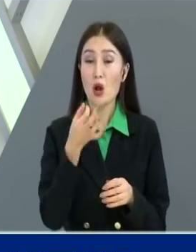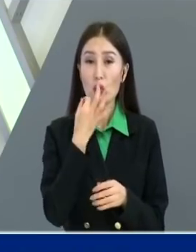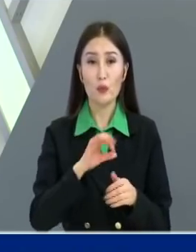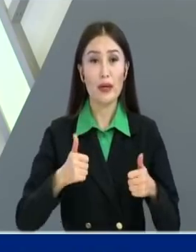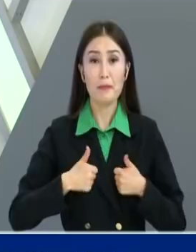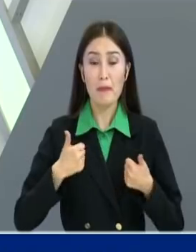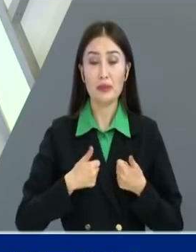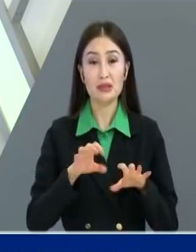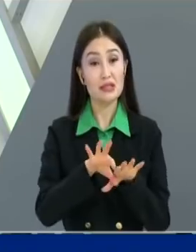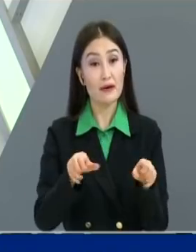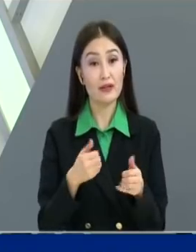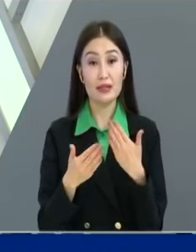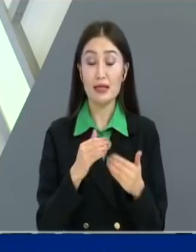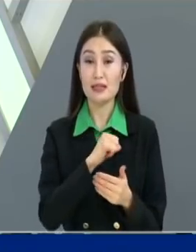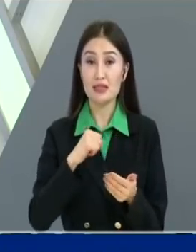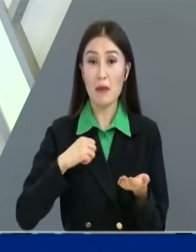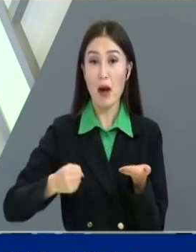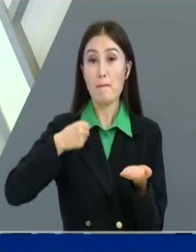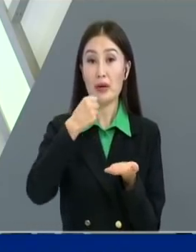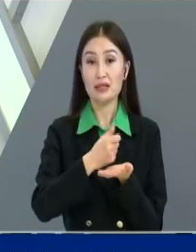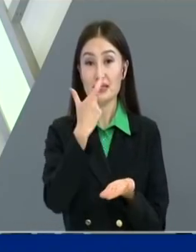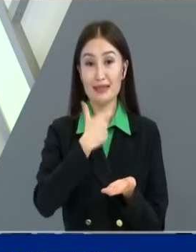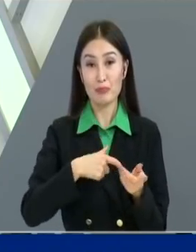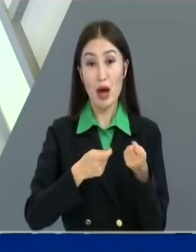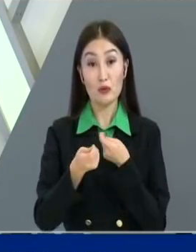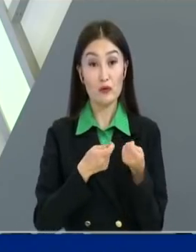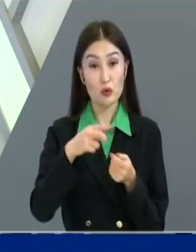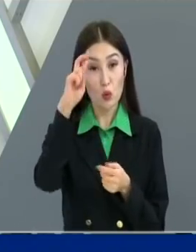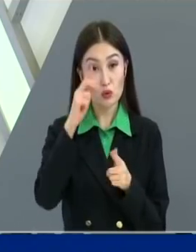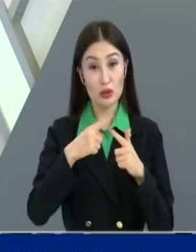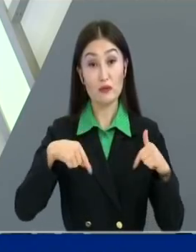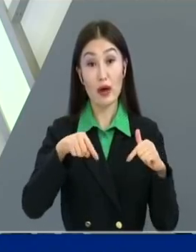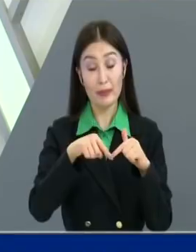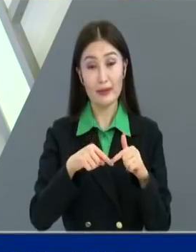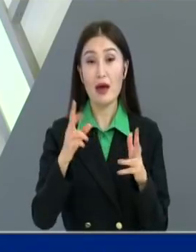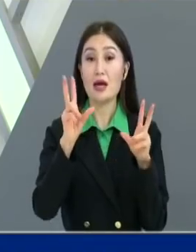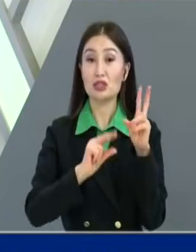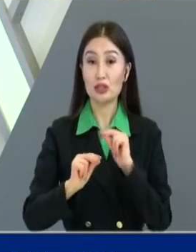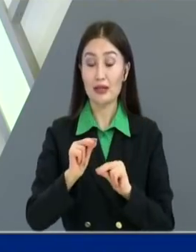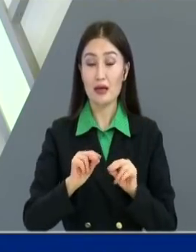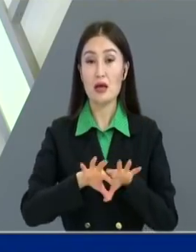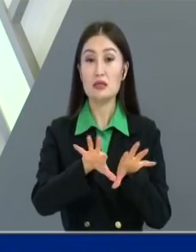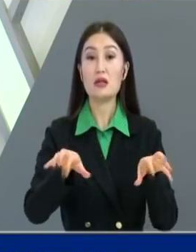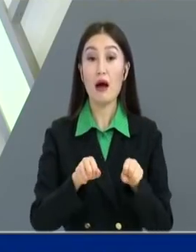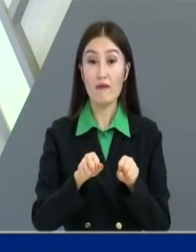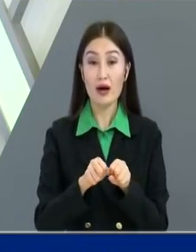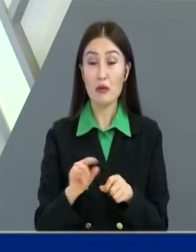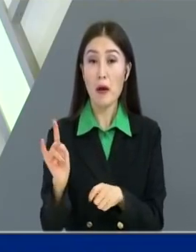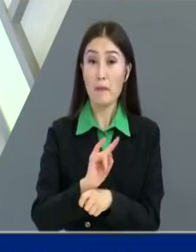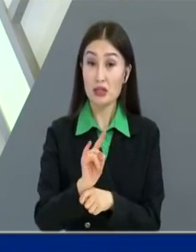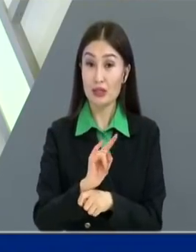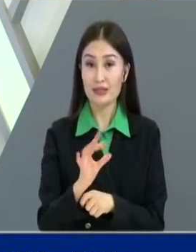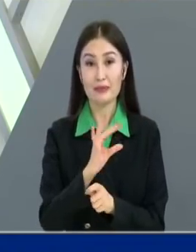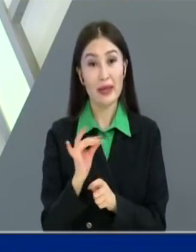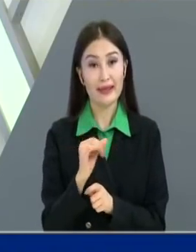попытки захватить или самопровозгласить себя руководителем государственного объекта считать рейдерским захватом, мошенничеством